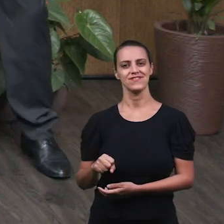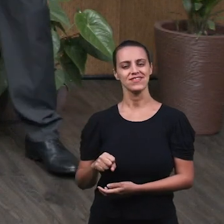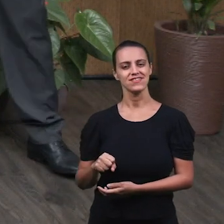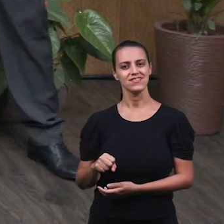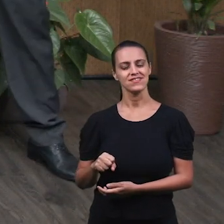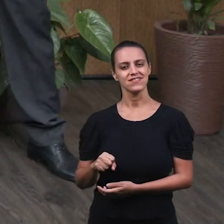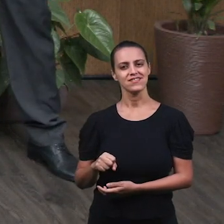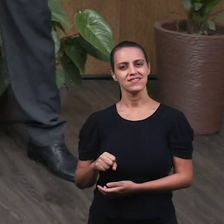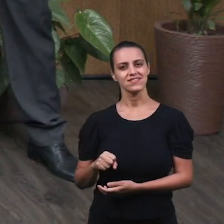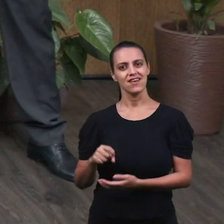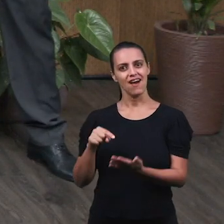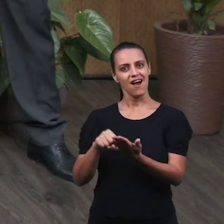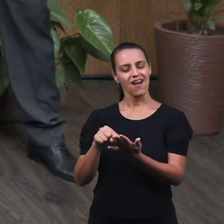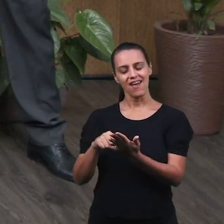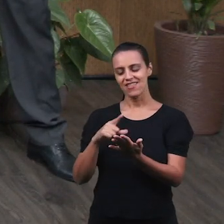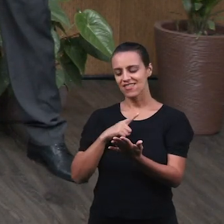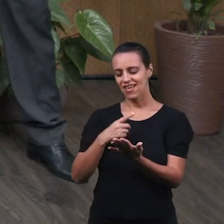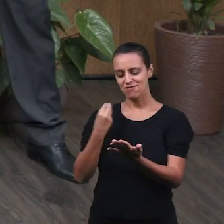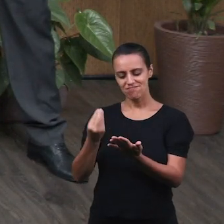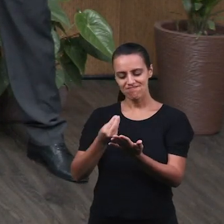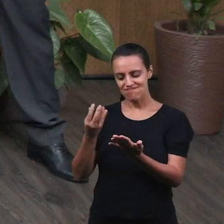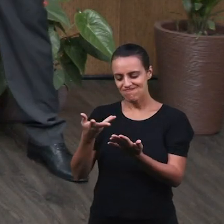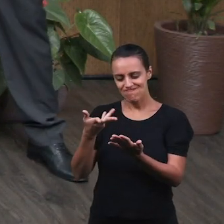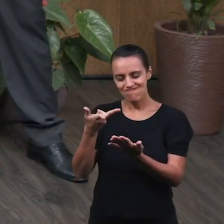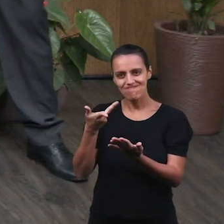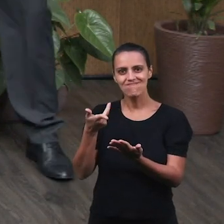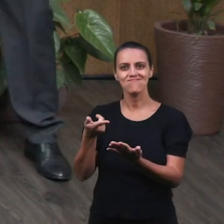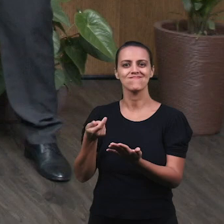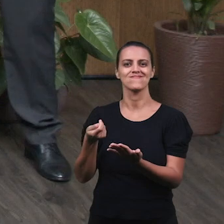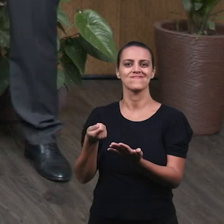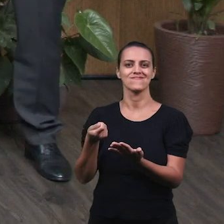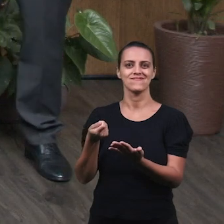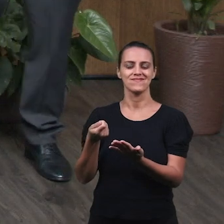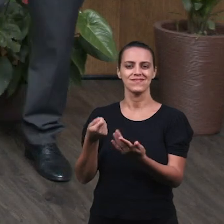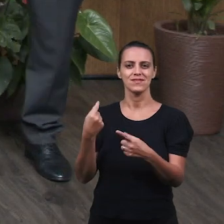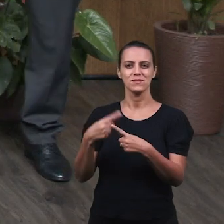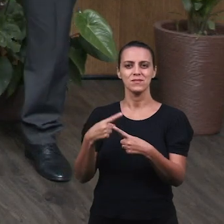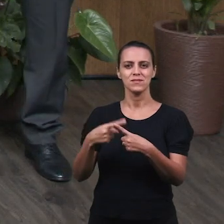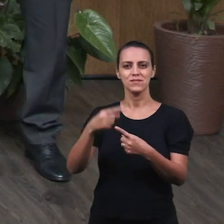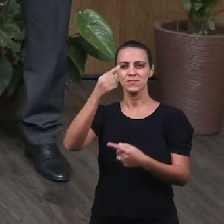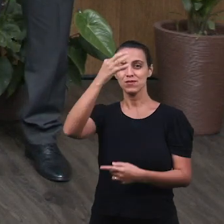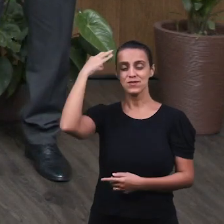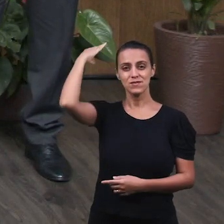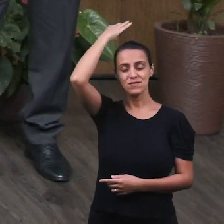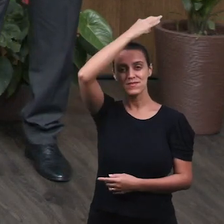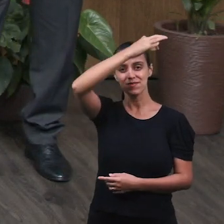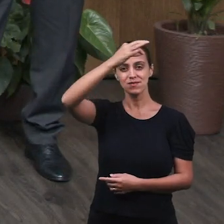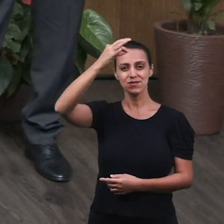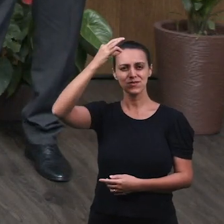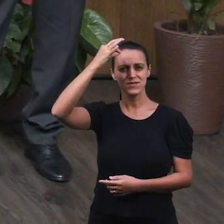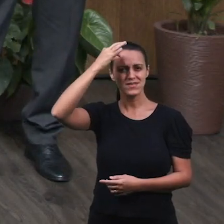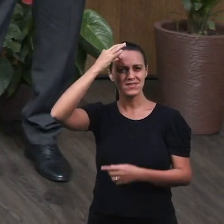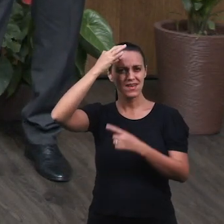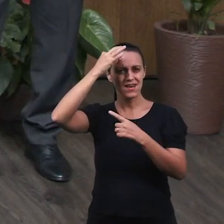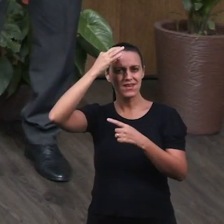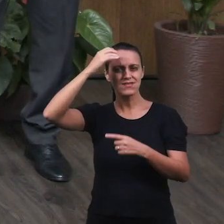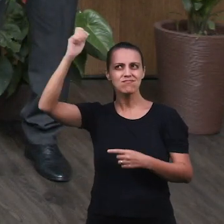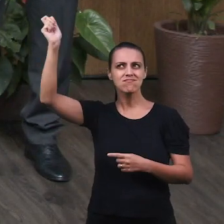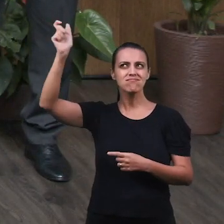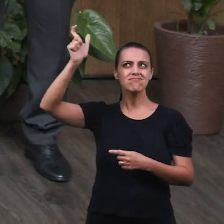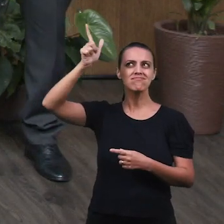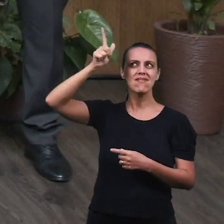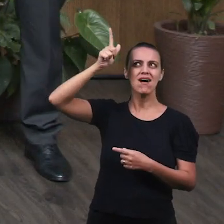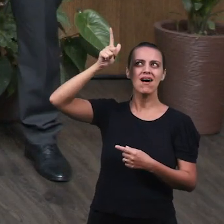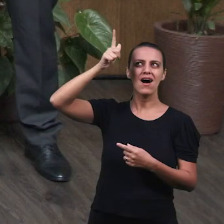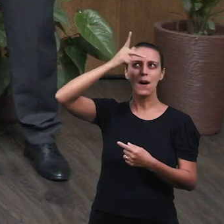on trouve, Daniel, la beauté de la parole. Car le même Saint-Esprit qui a inspiré,